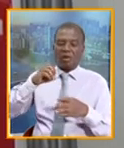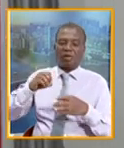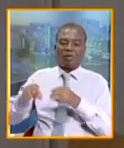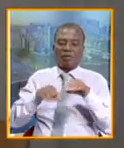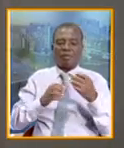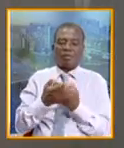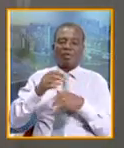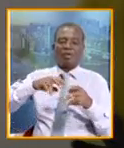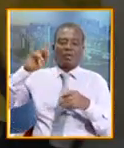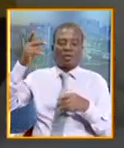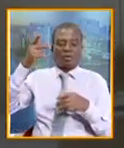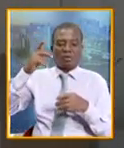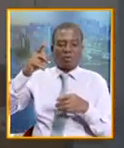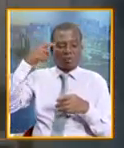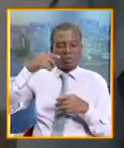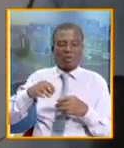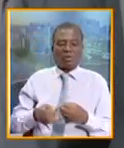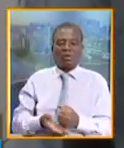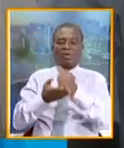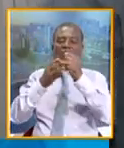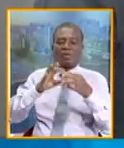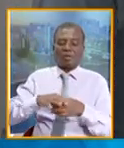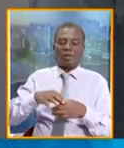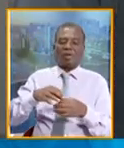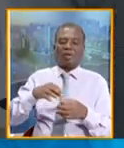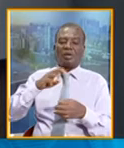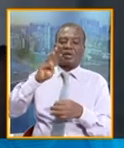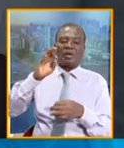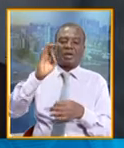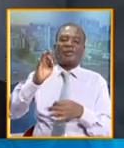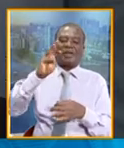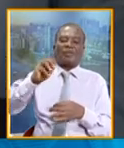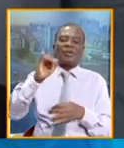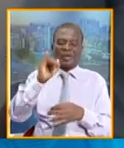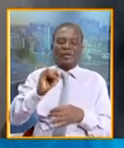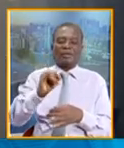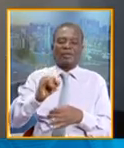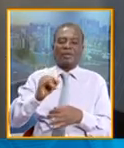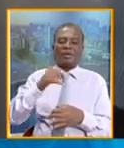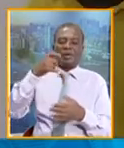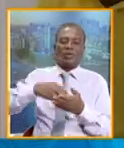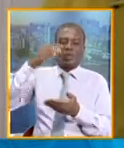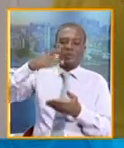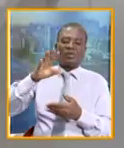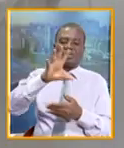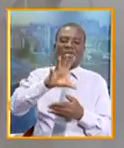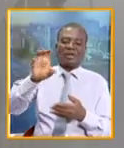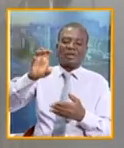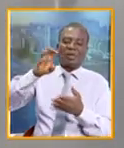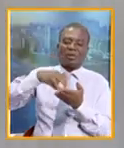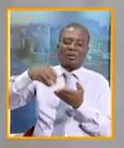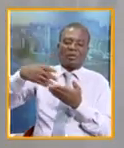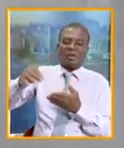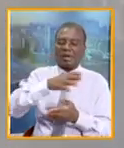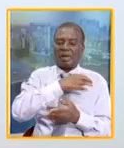élaboré par le gouvernement a été soutenu par le FMI à hauteur de 530 milliards de francs CFA, ce qui a permis au pays d'avoir